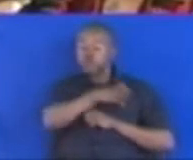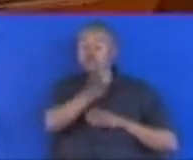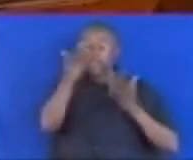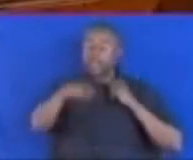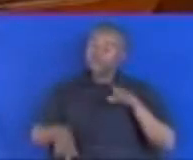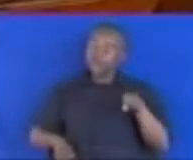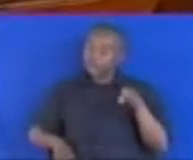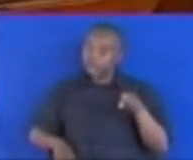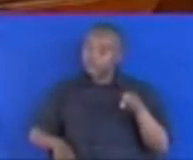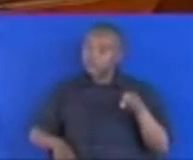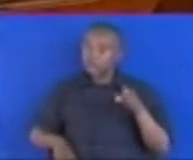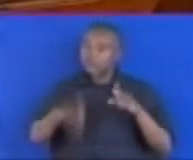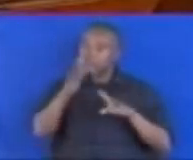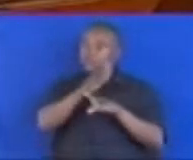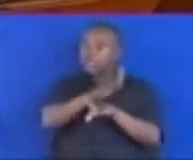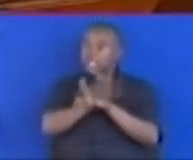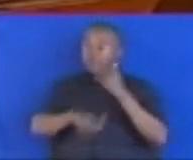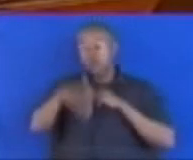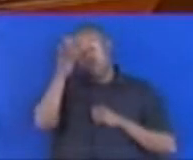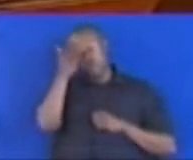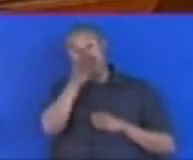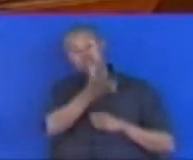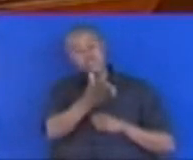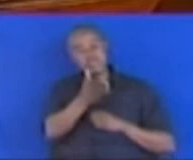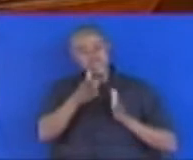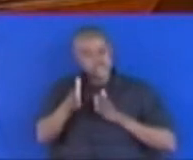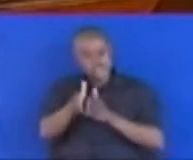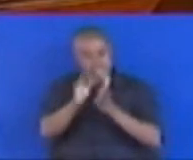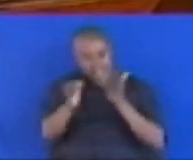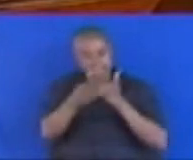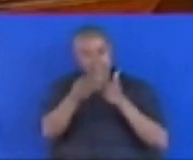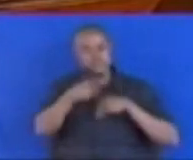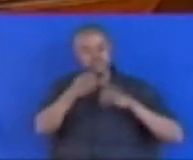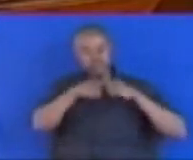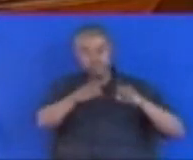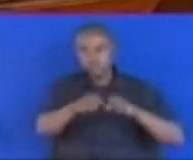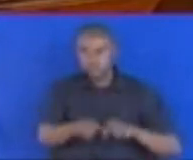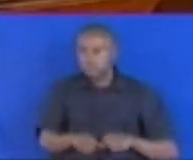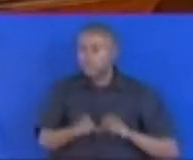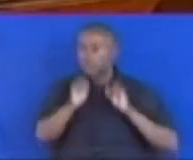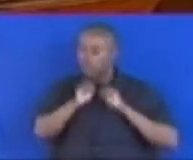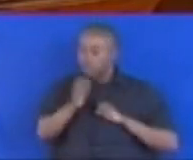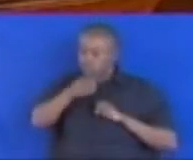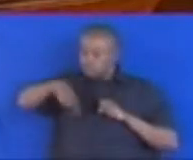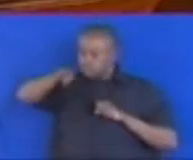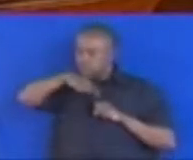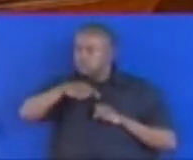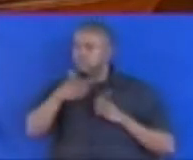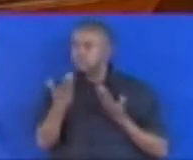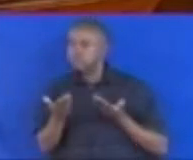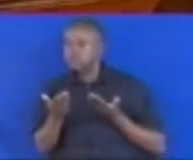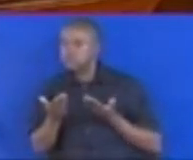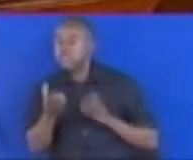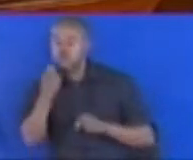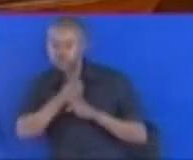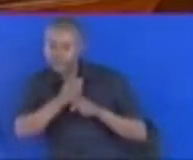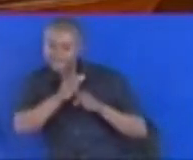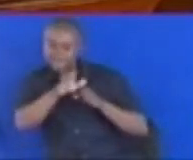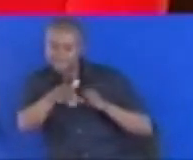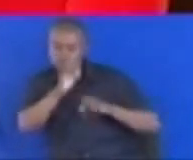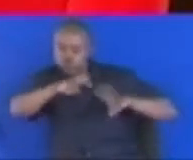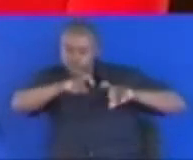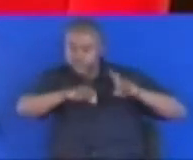Afya, before we know which method we implement, tufanye due diligence